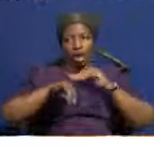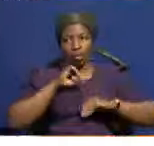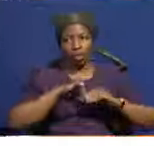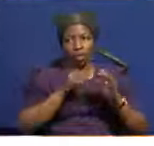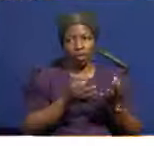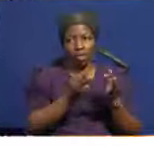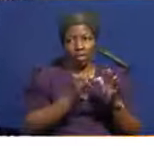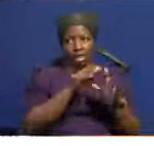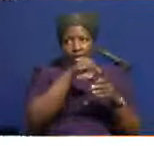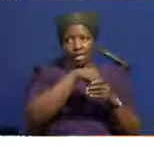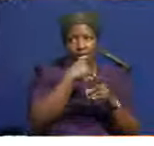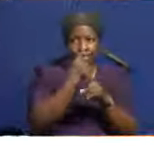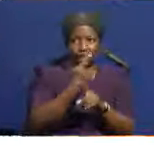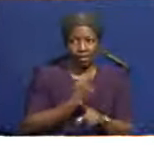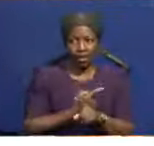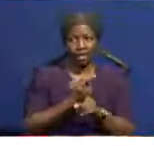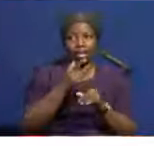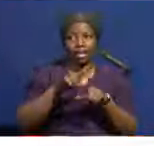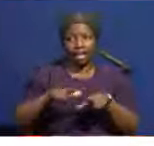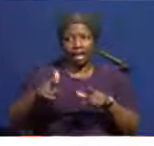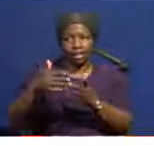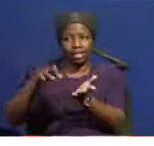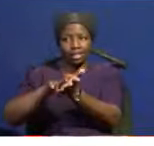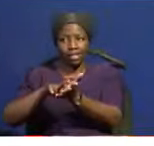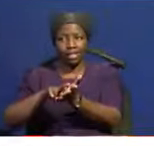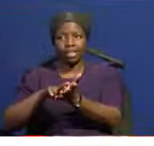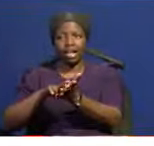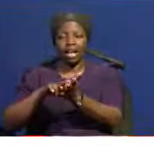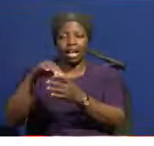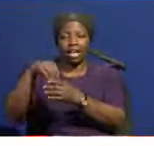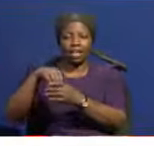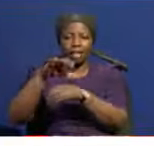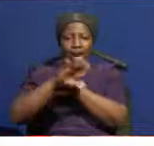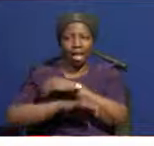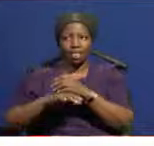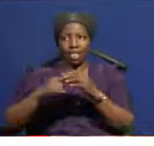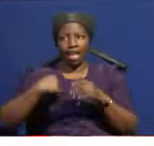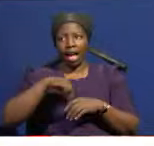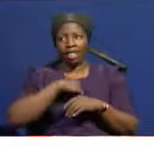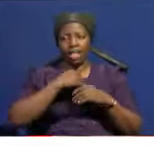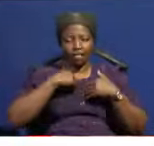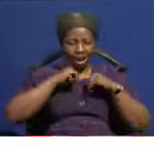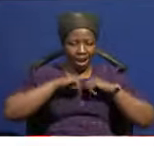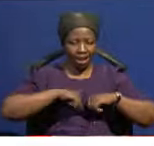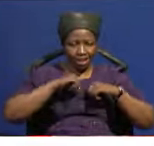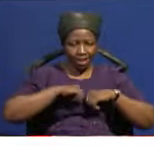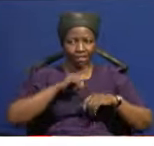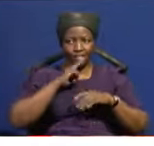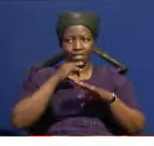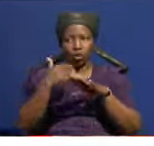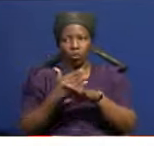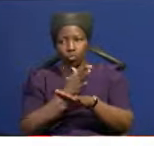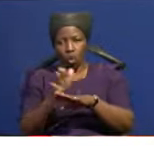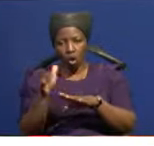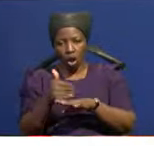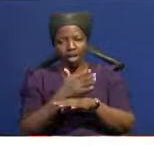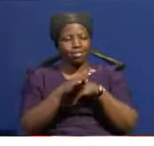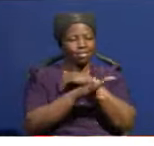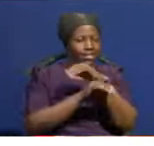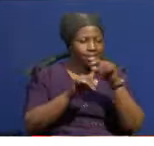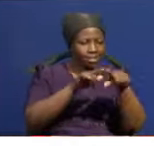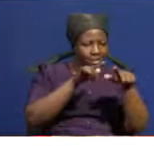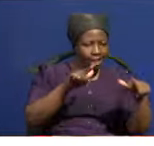sajili mbalimbali za ardhi humu nchini. Tumekubaliana maneno ya ukora, wakora wa kuiba shamba, kupiganisha